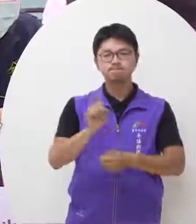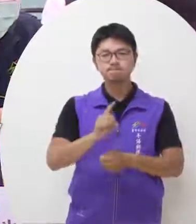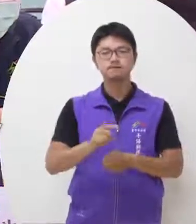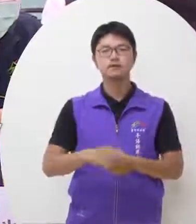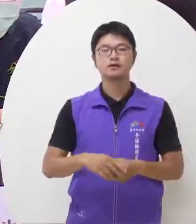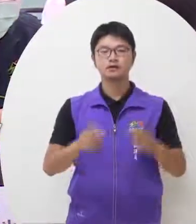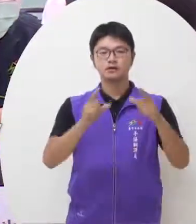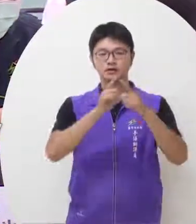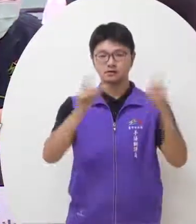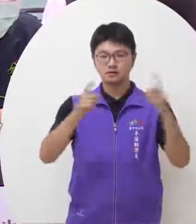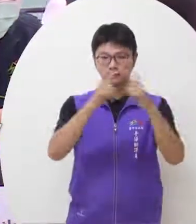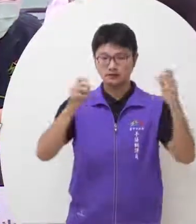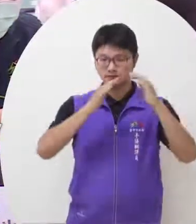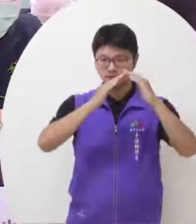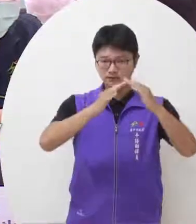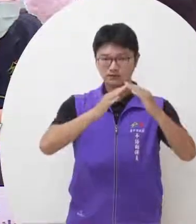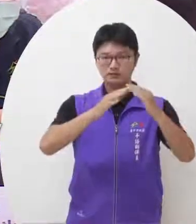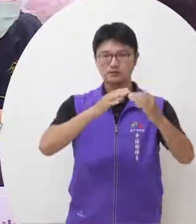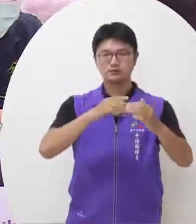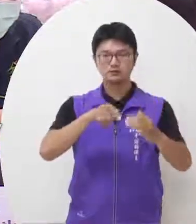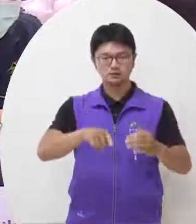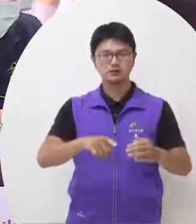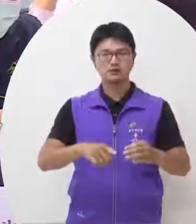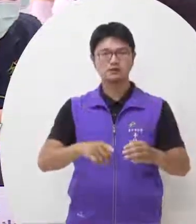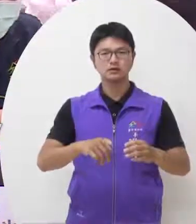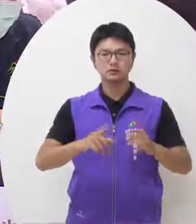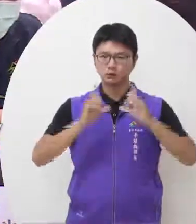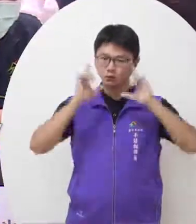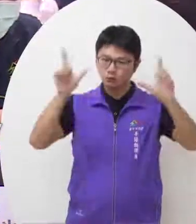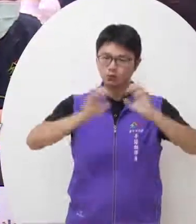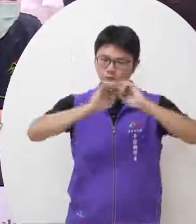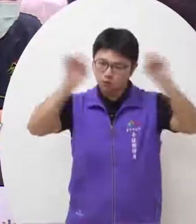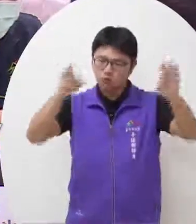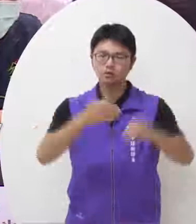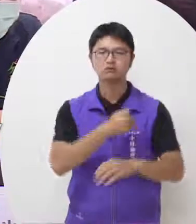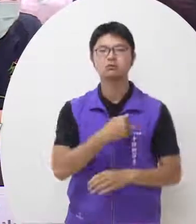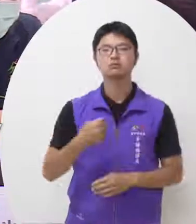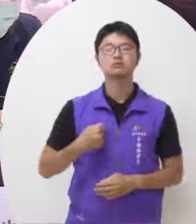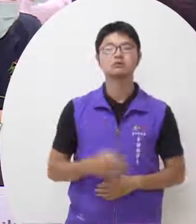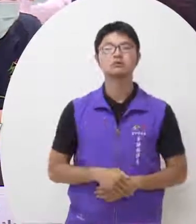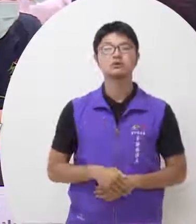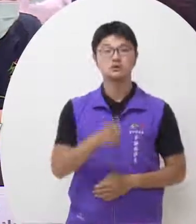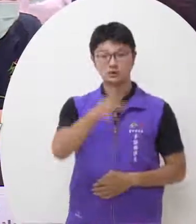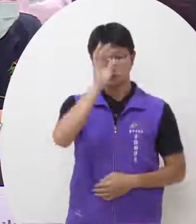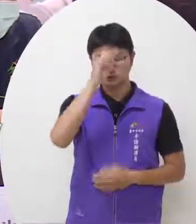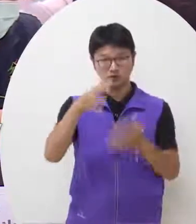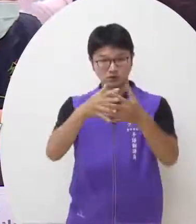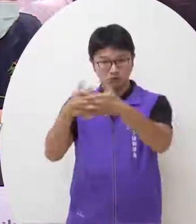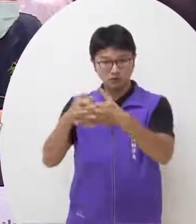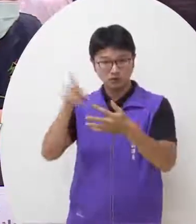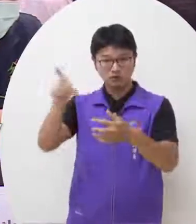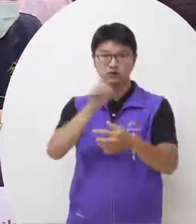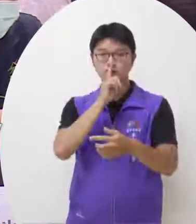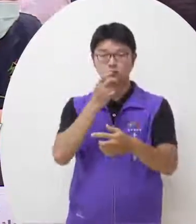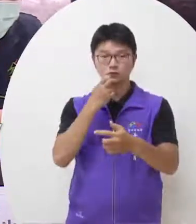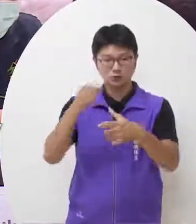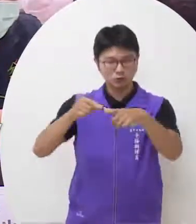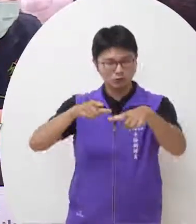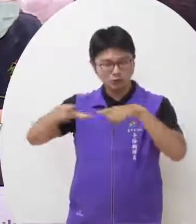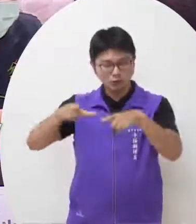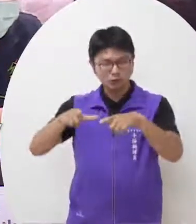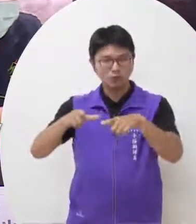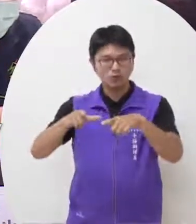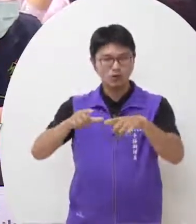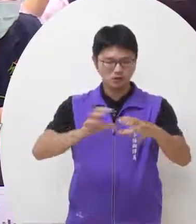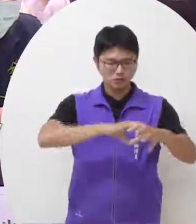市的更好的文宣、更好的宣传。为什么？因为你看美国的中央公园是不是留下来给所